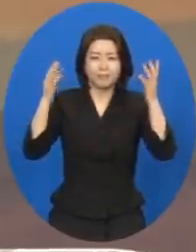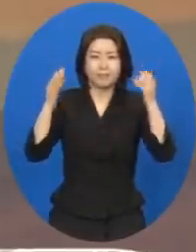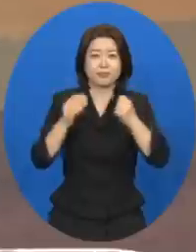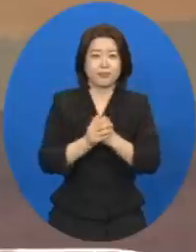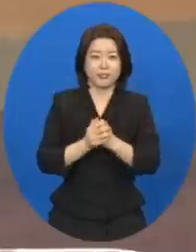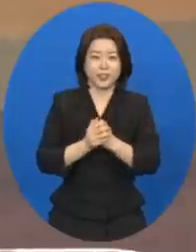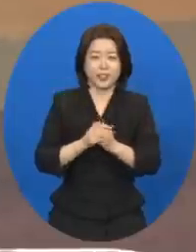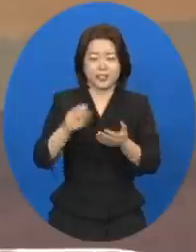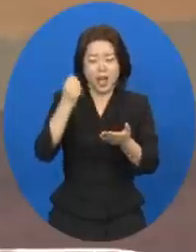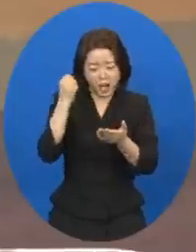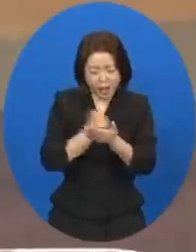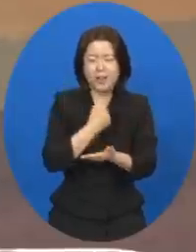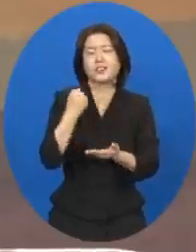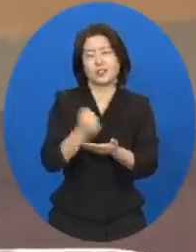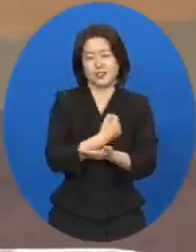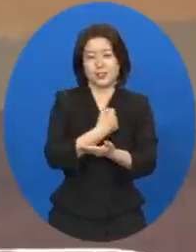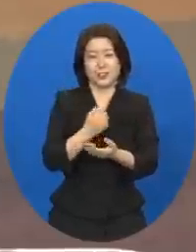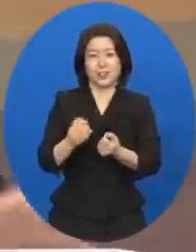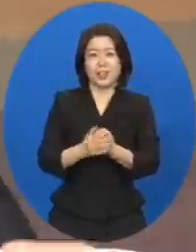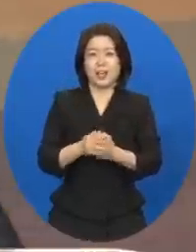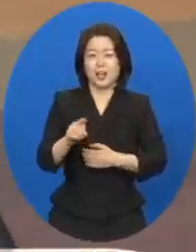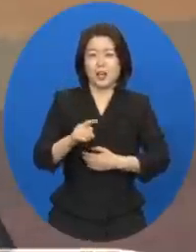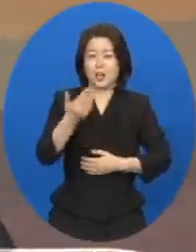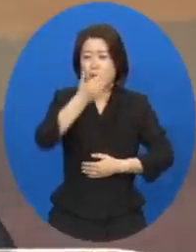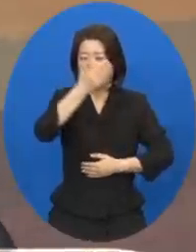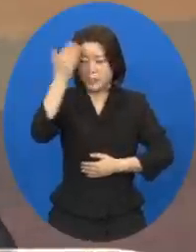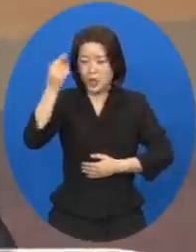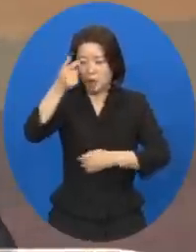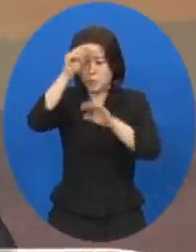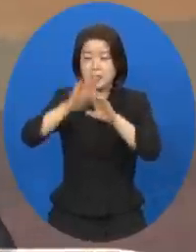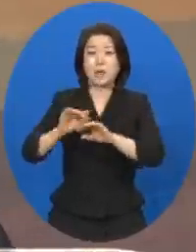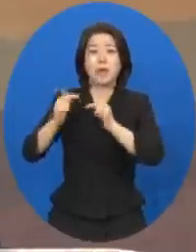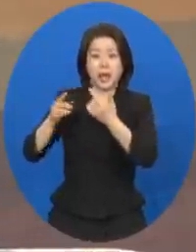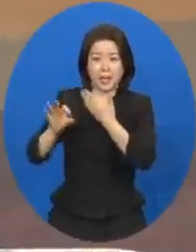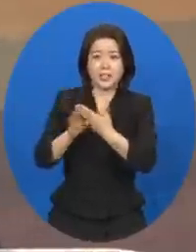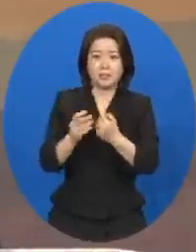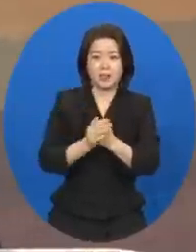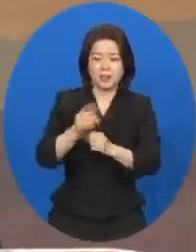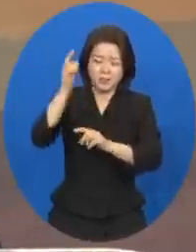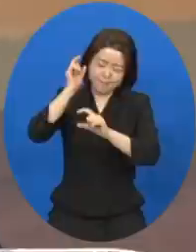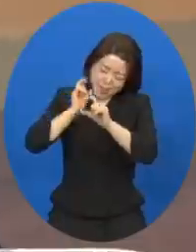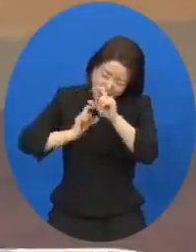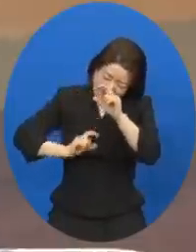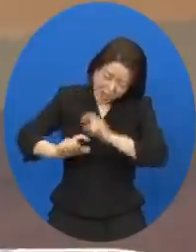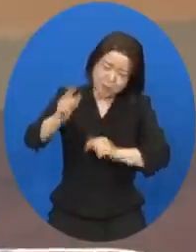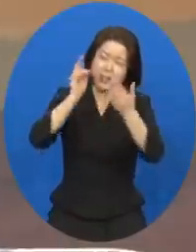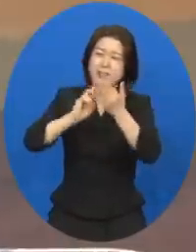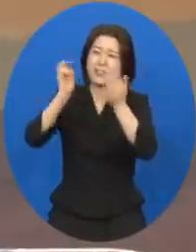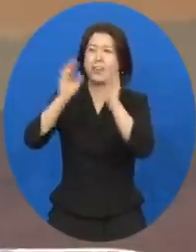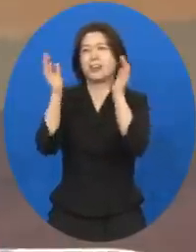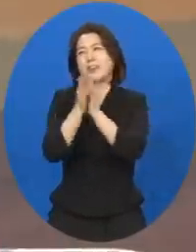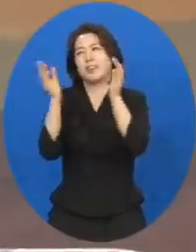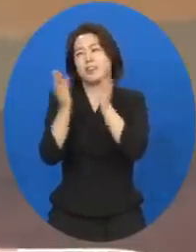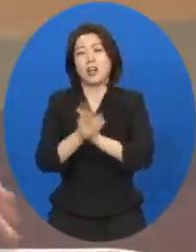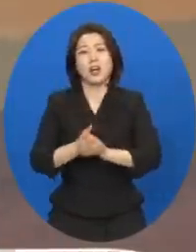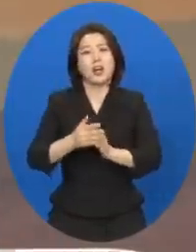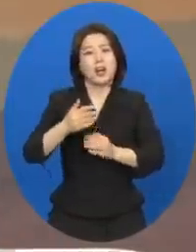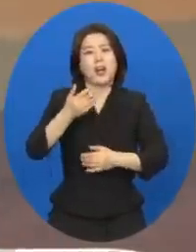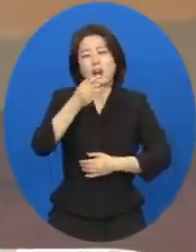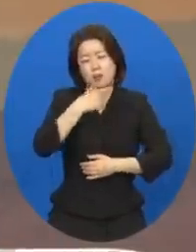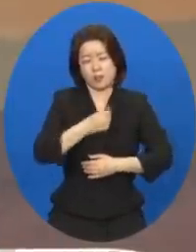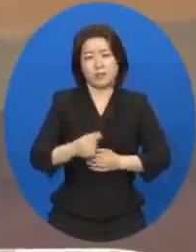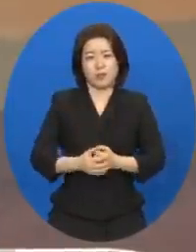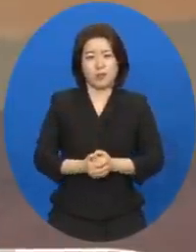참 아쉽습니다. 그죠? 네. 젊은 예배만 아니면 그냥 밤까지 그냥 찬양하고 갔으면 좋겠습니다.